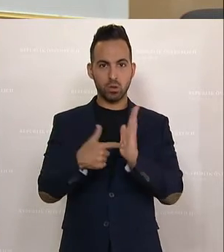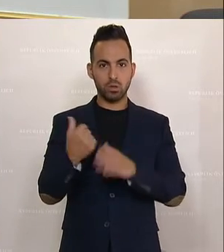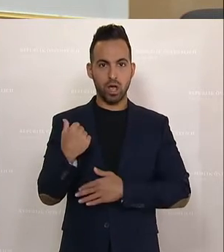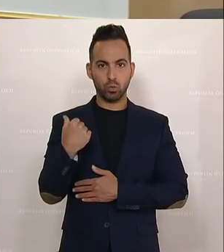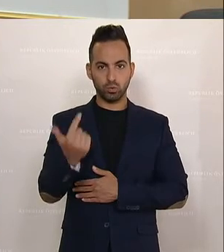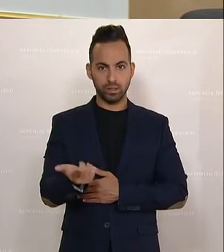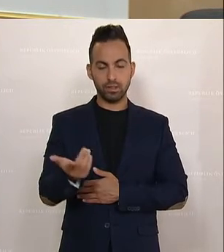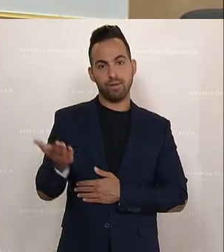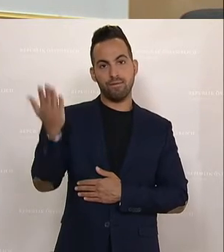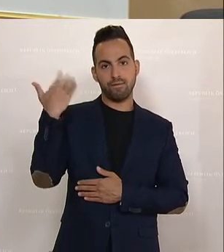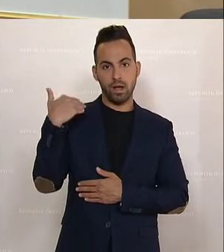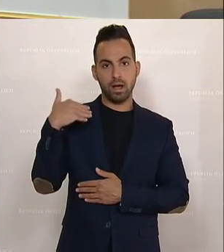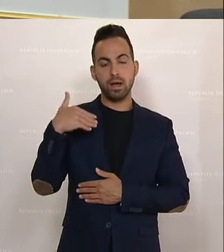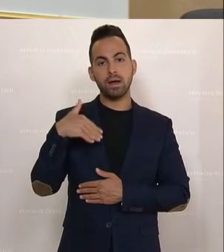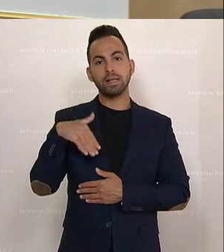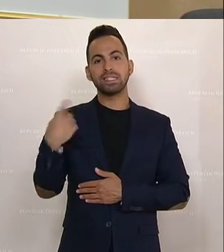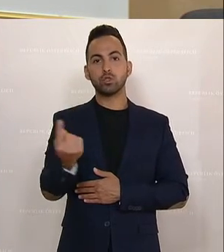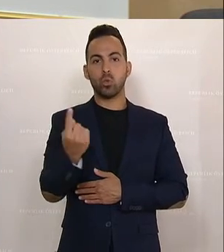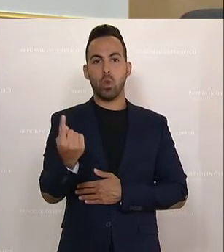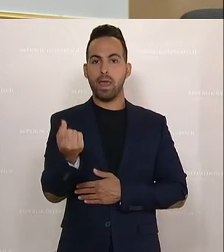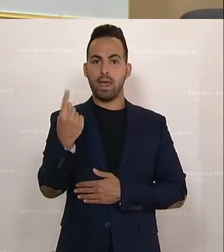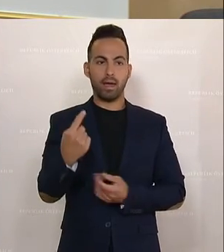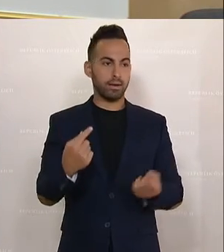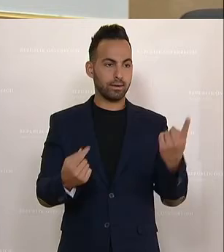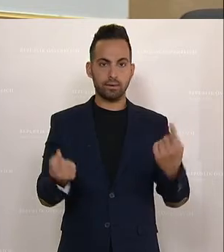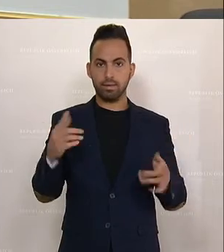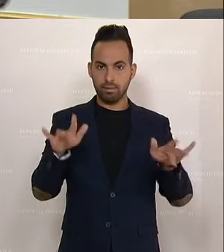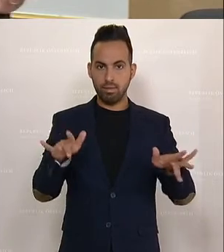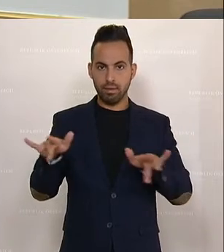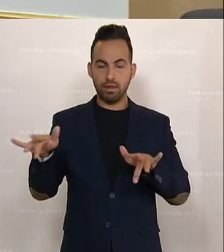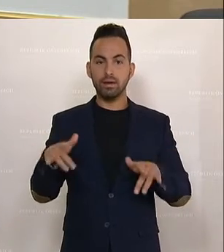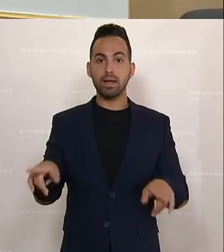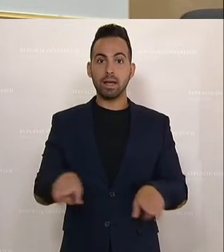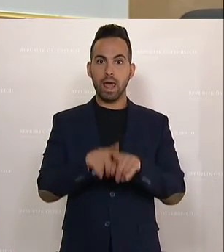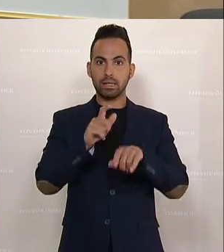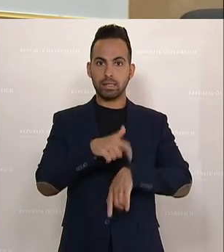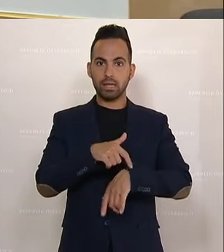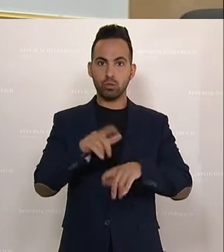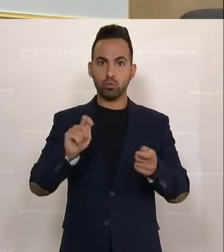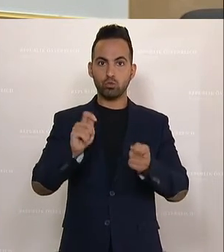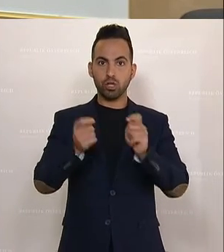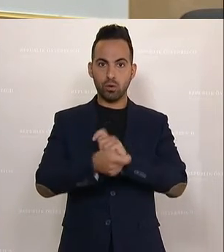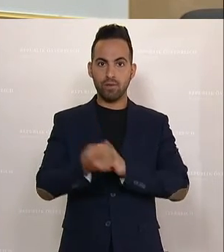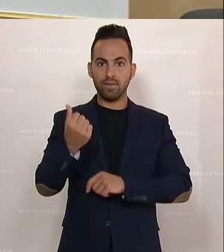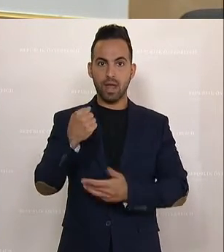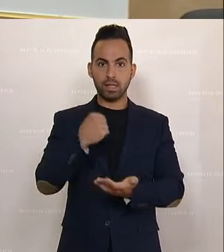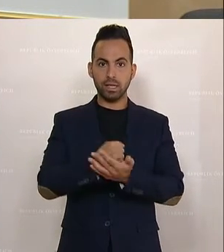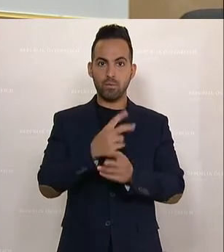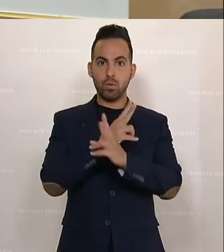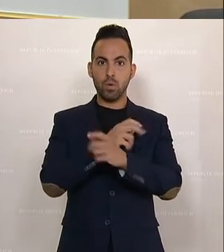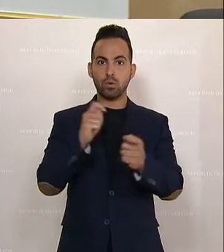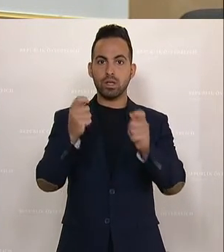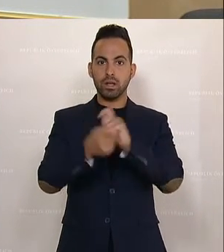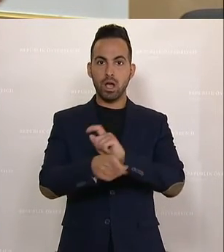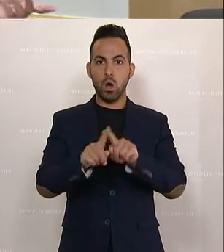2021 eher singulär aufgetreten ist, durch gleichzeitige Umstellung auf Finanzamt Österreich und